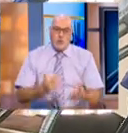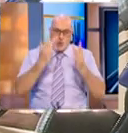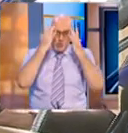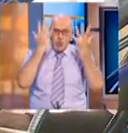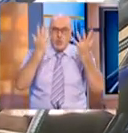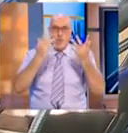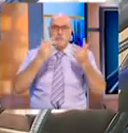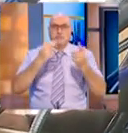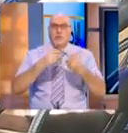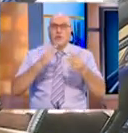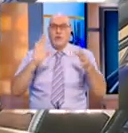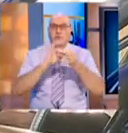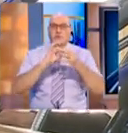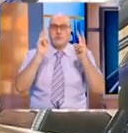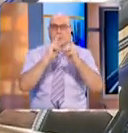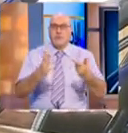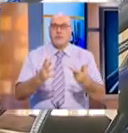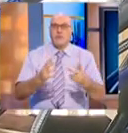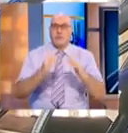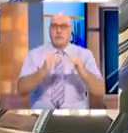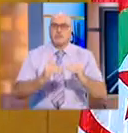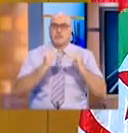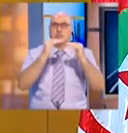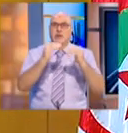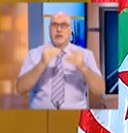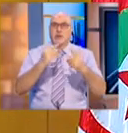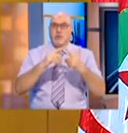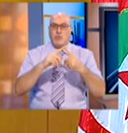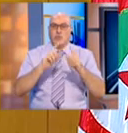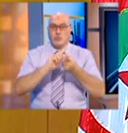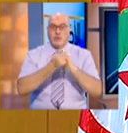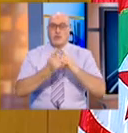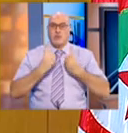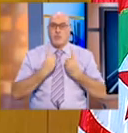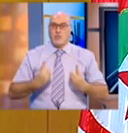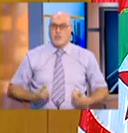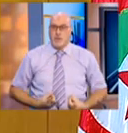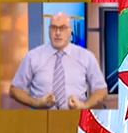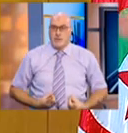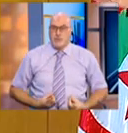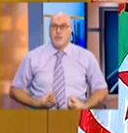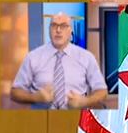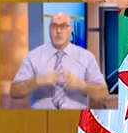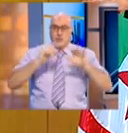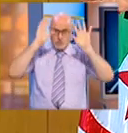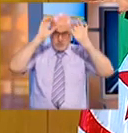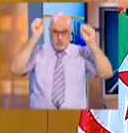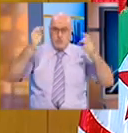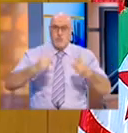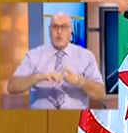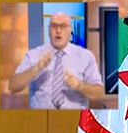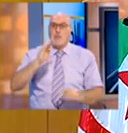مجال العلاقات الدولية أهلته ليطرق باب الدبلوماسية، حيث عين سفير الجزائر